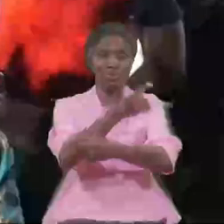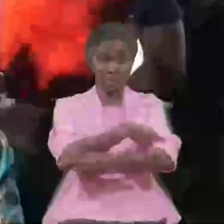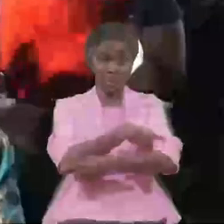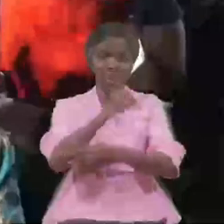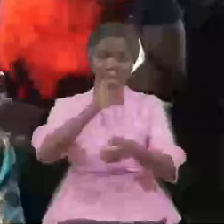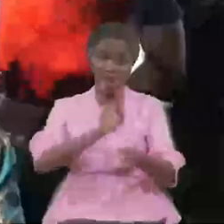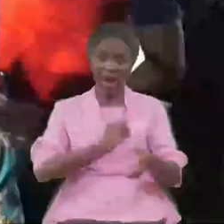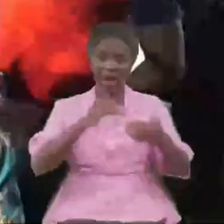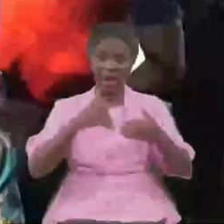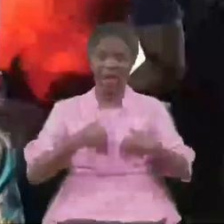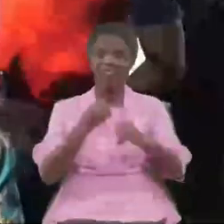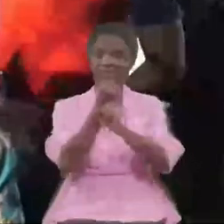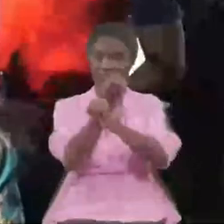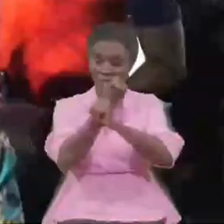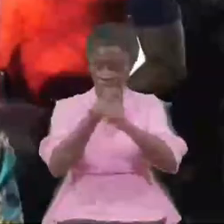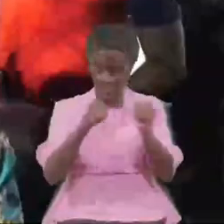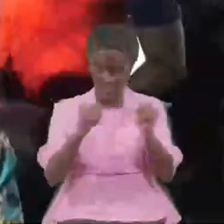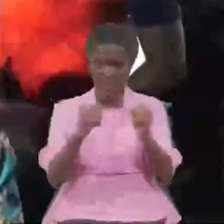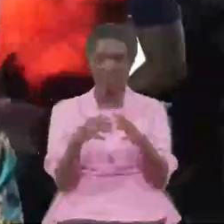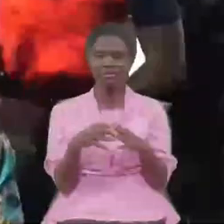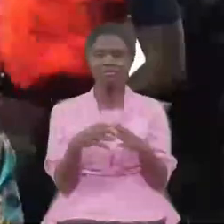J'ai le salut.